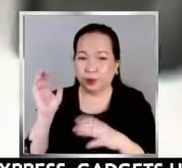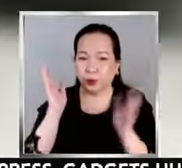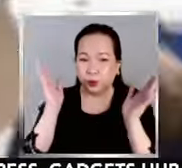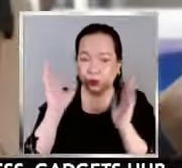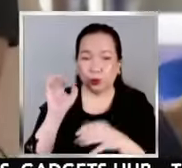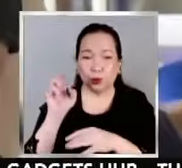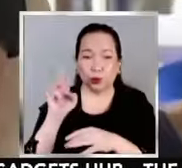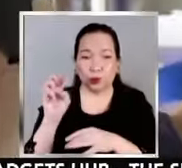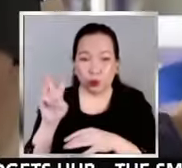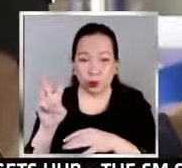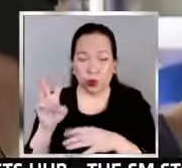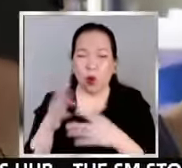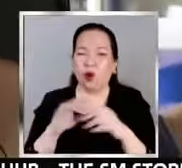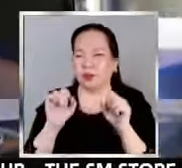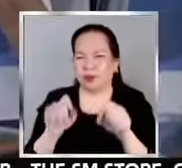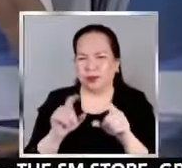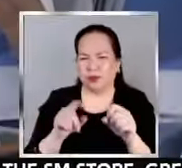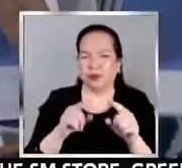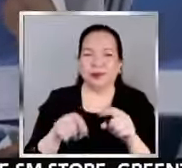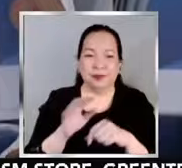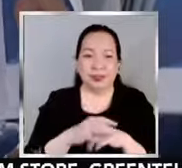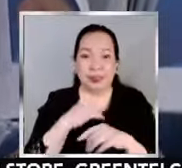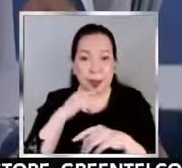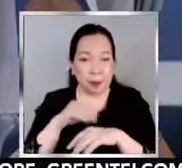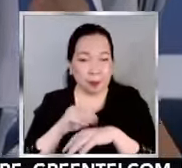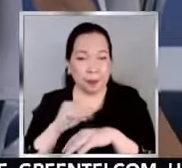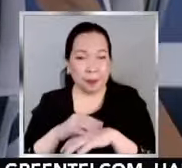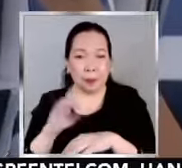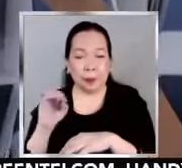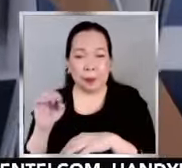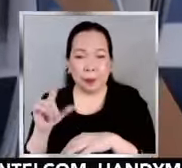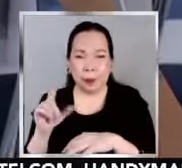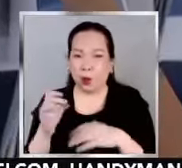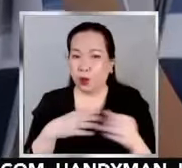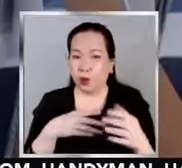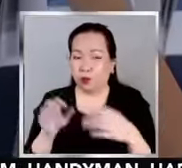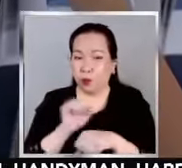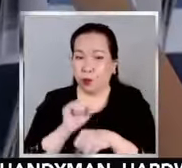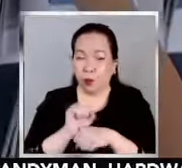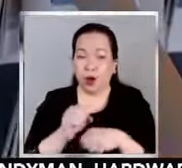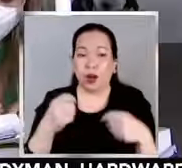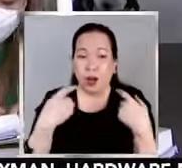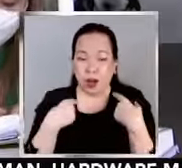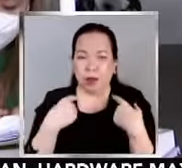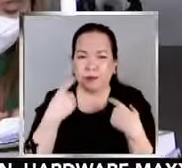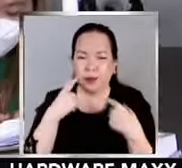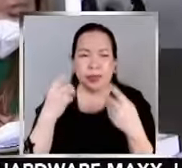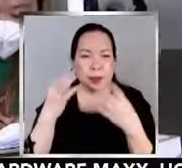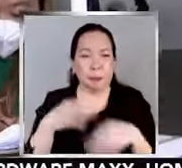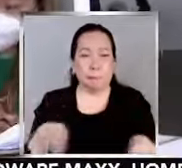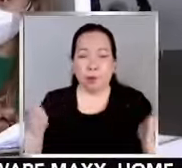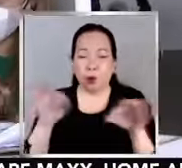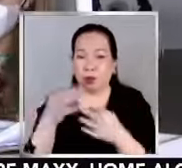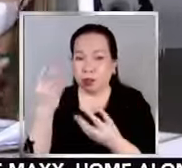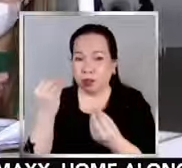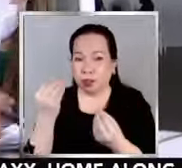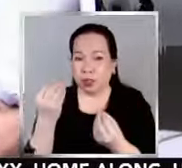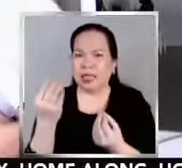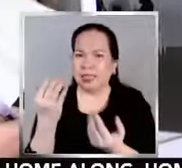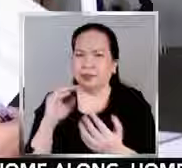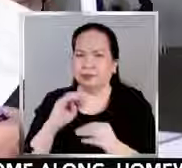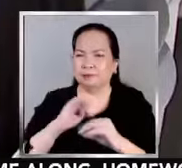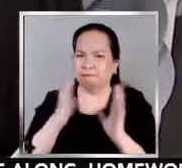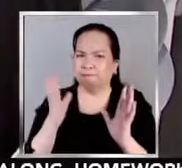clerks. Payo ng DOLE, anumang trabaho ang ina-applyan, mahalagang updated ang CV kung saan agad na malinaw na makikita